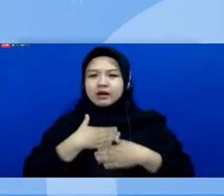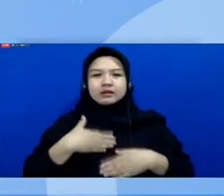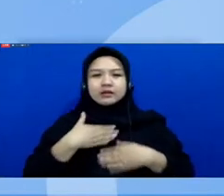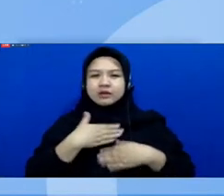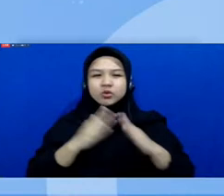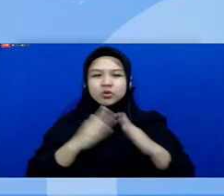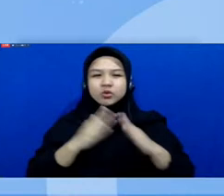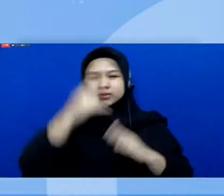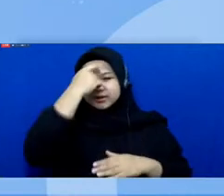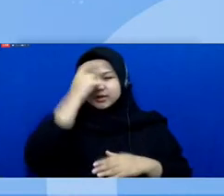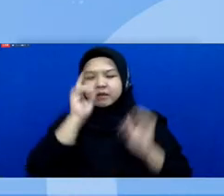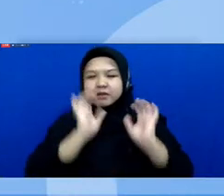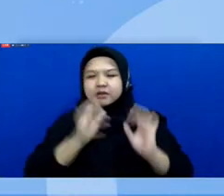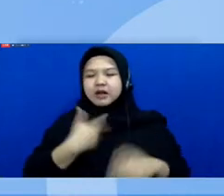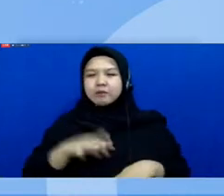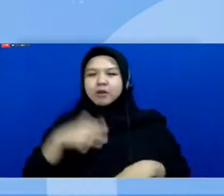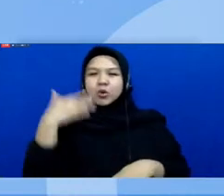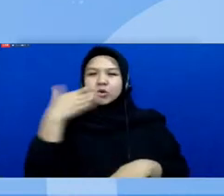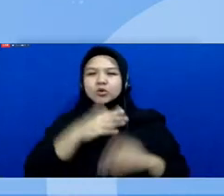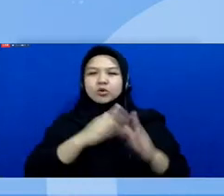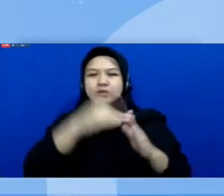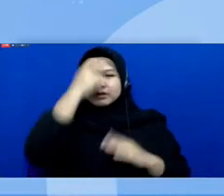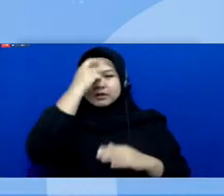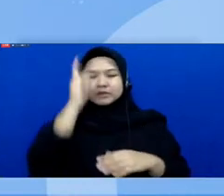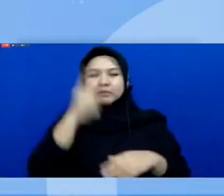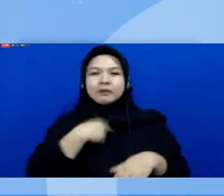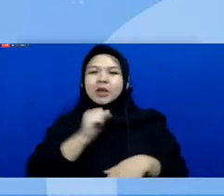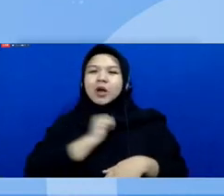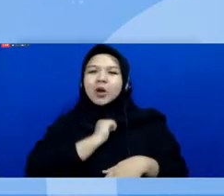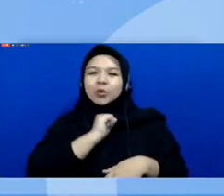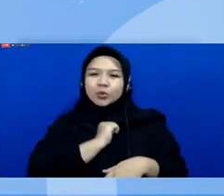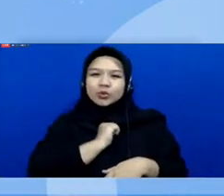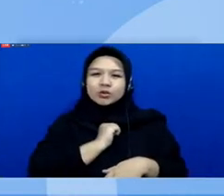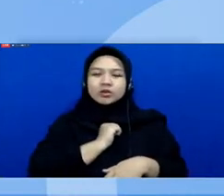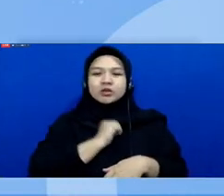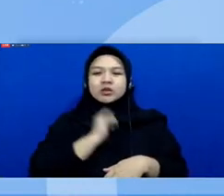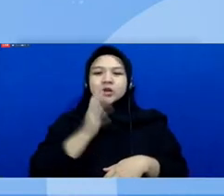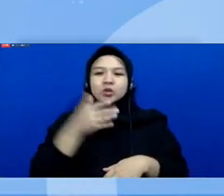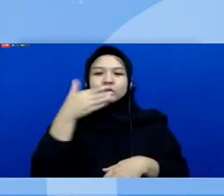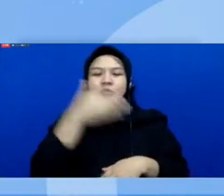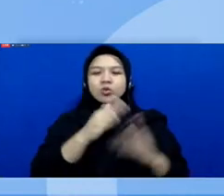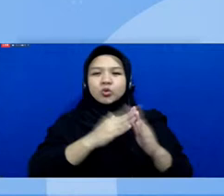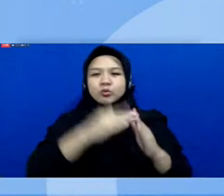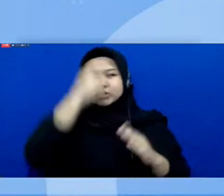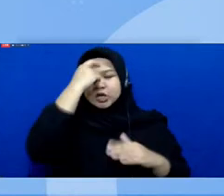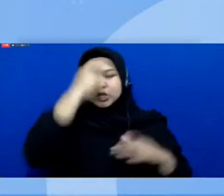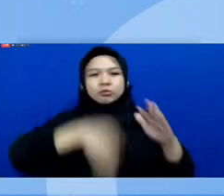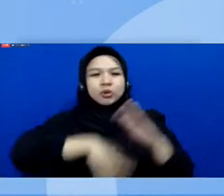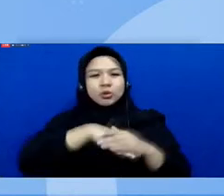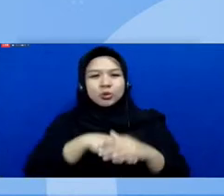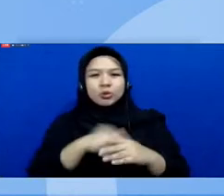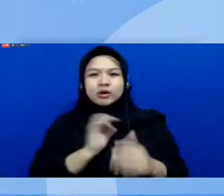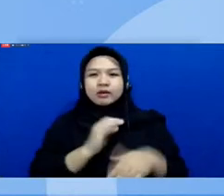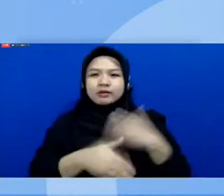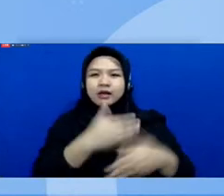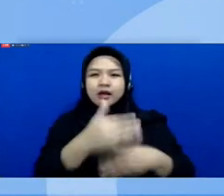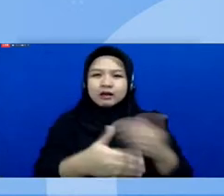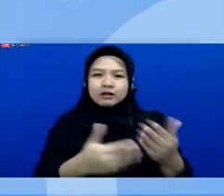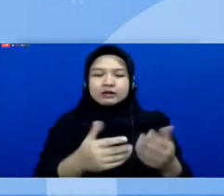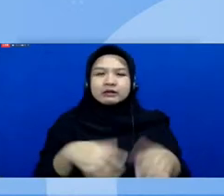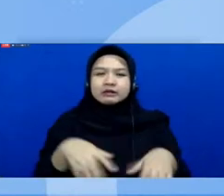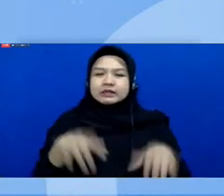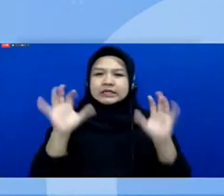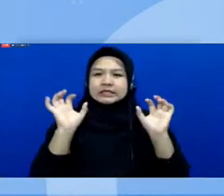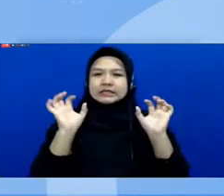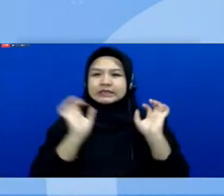Jadi banyak yang tidak mau ke rumah sakit karena horor, gitu. Dengar bahwa rumah sakit penuh, rumah sakit nggak tertangani, rumah sakit ngeri gitu.